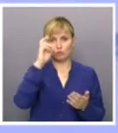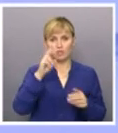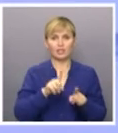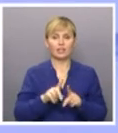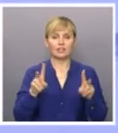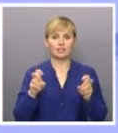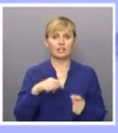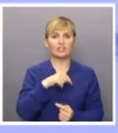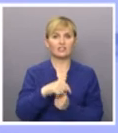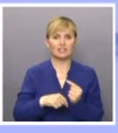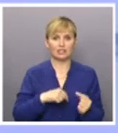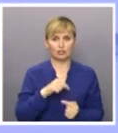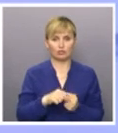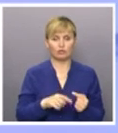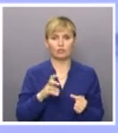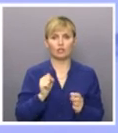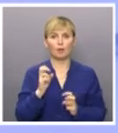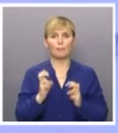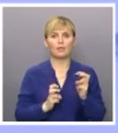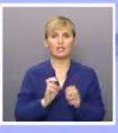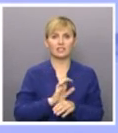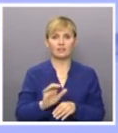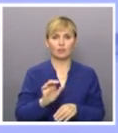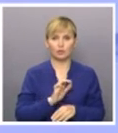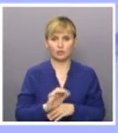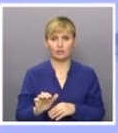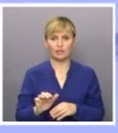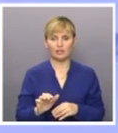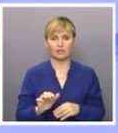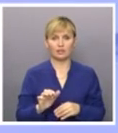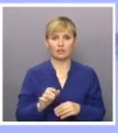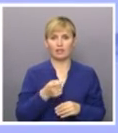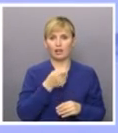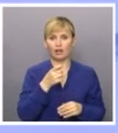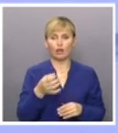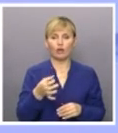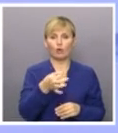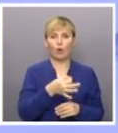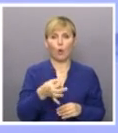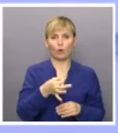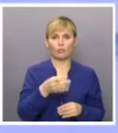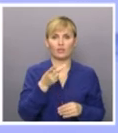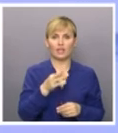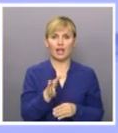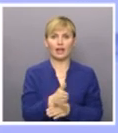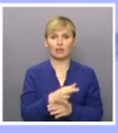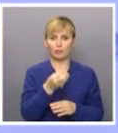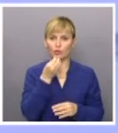называемые инвестиционные субсидии на производство кормов, гранулированных кормов, и